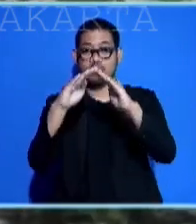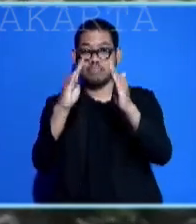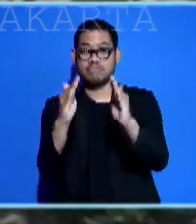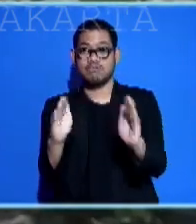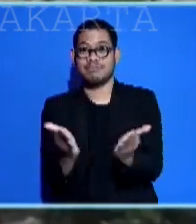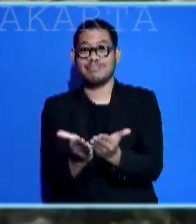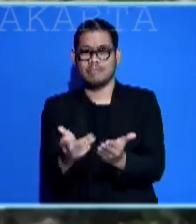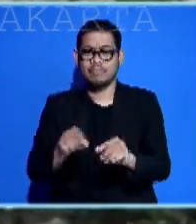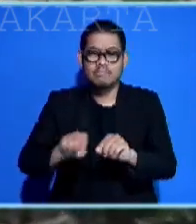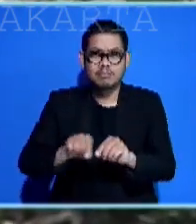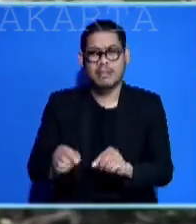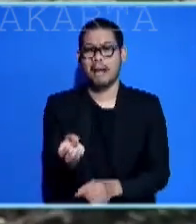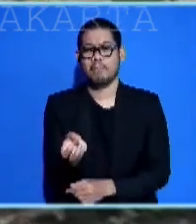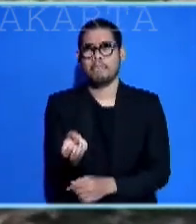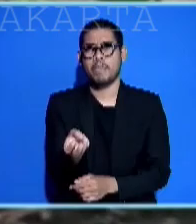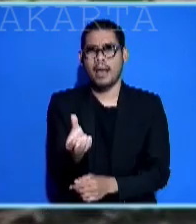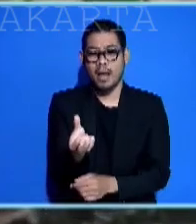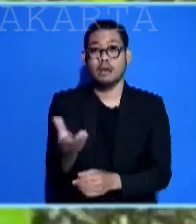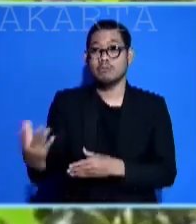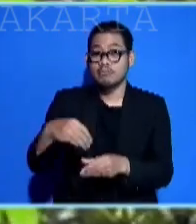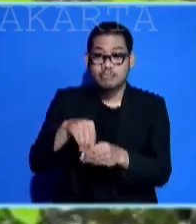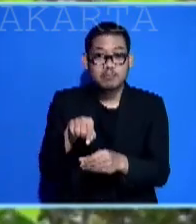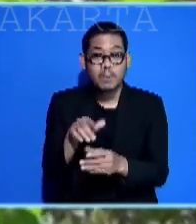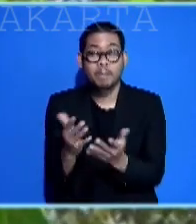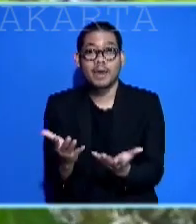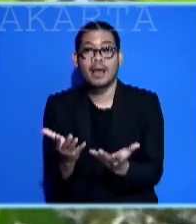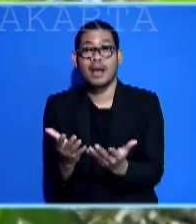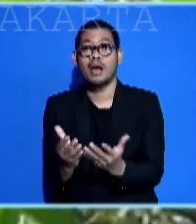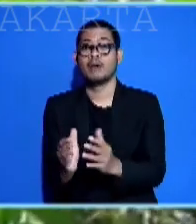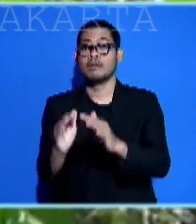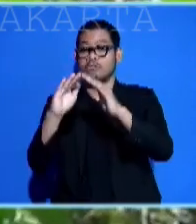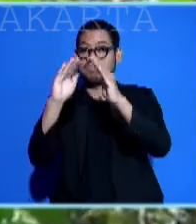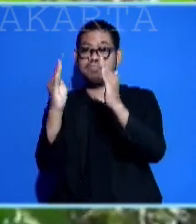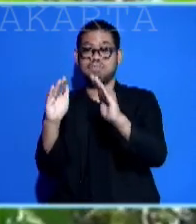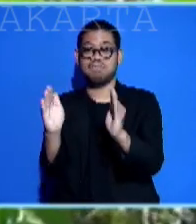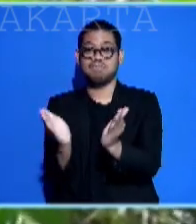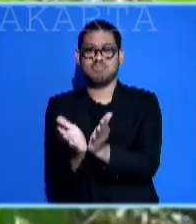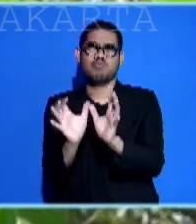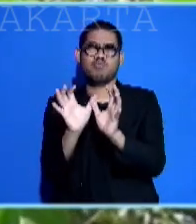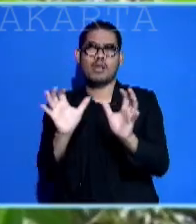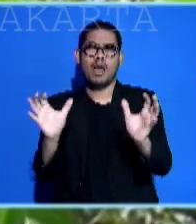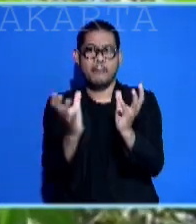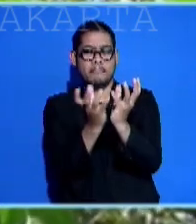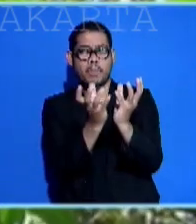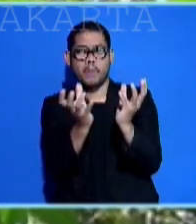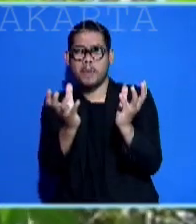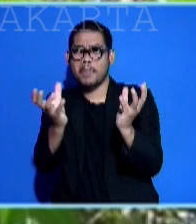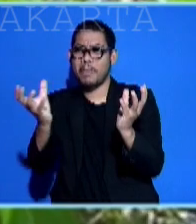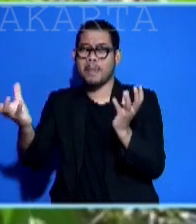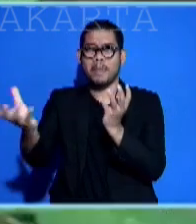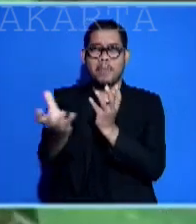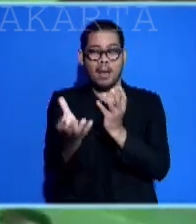woh-wohan ingkang pinunjul jalaran saget Maw kathah wahipunoten Ageng sanget nanging dagipun Kandel